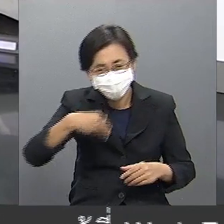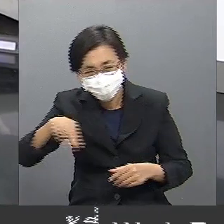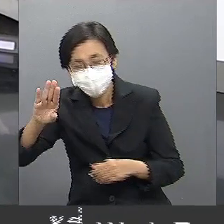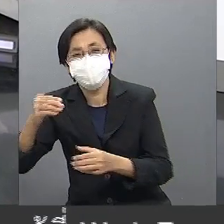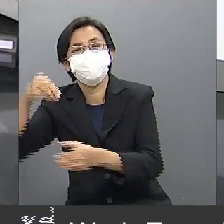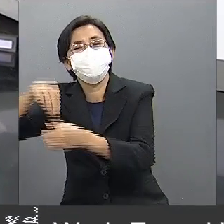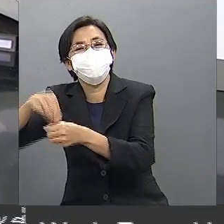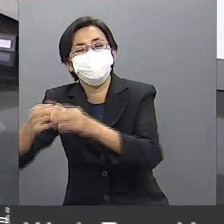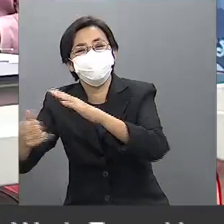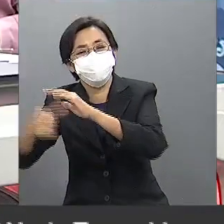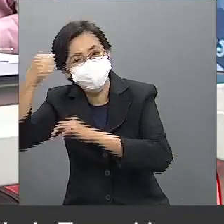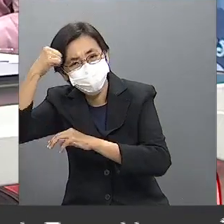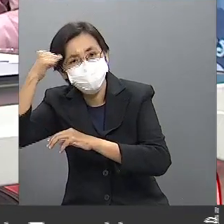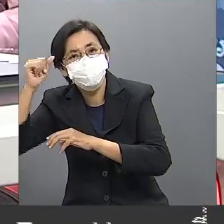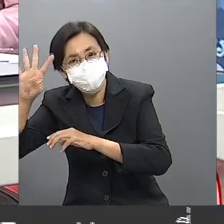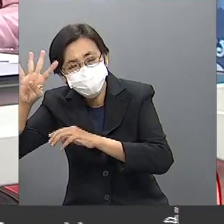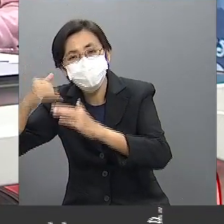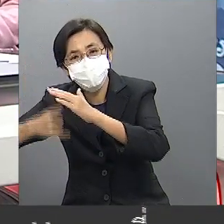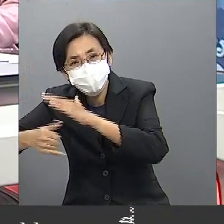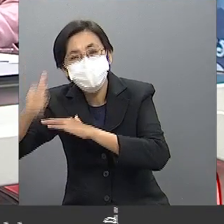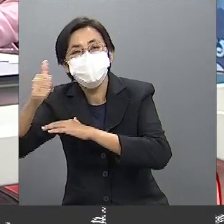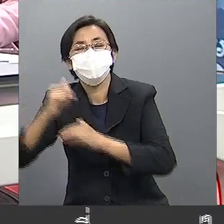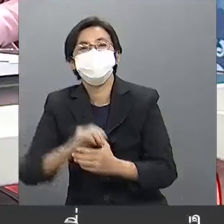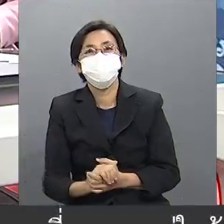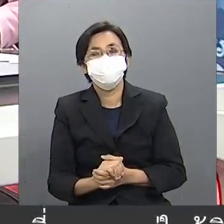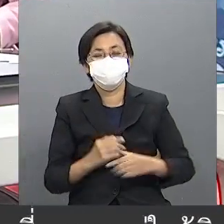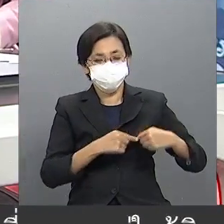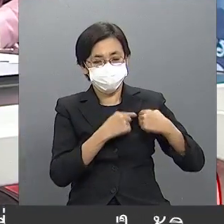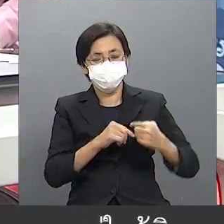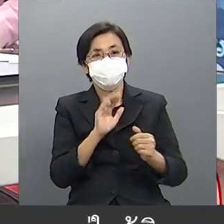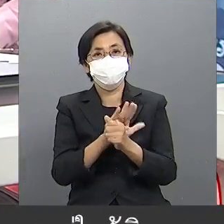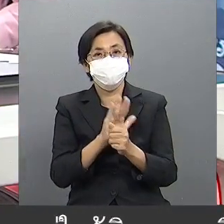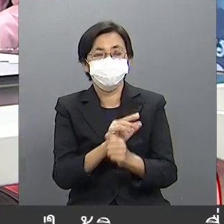และนี่ก็เป็นบรรยากาศที่โซนสีเขียวของโรงพยาบาลสนามภายในสวนประวัติศาสตร์พลเอกเปรมตินสุรานนท์ค่ะซึ่งทีมแพทย์ก็บอกว่าต